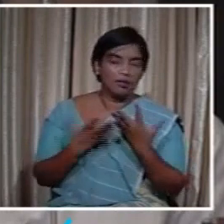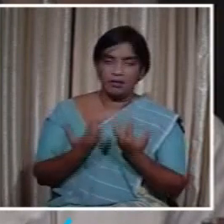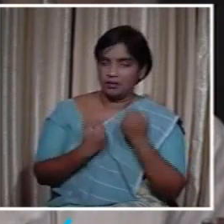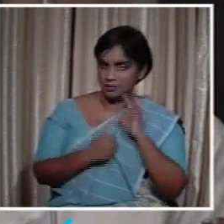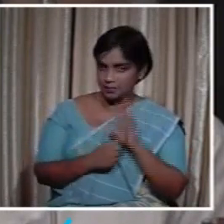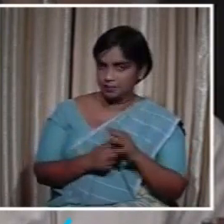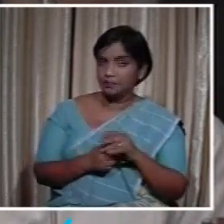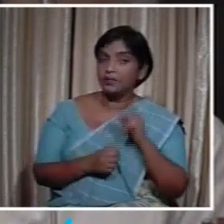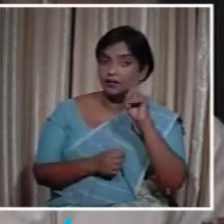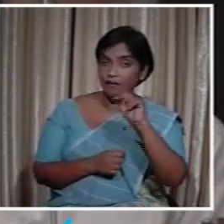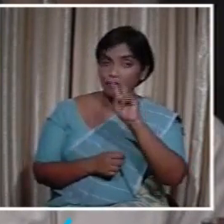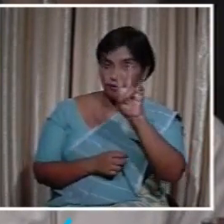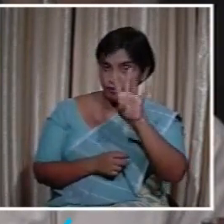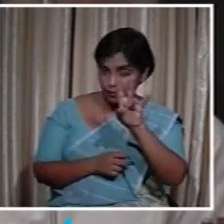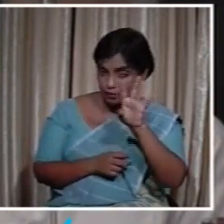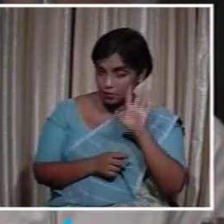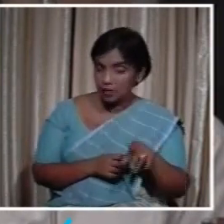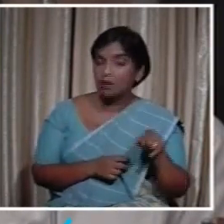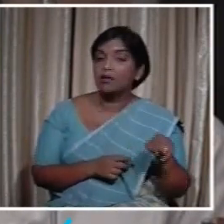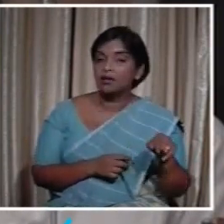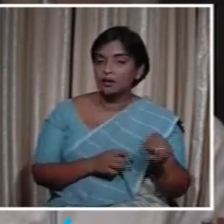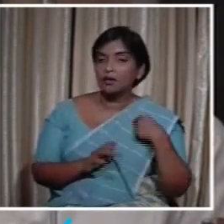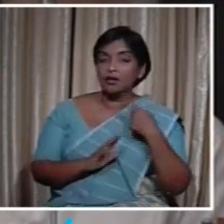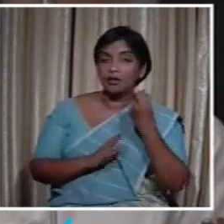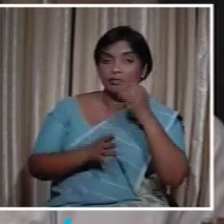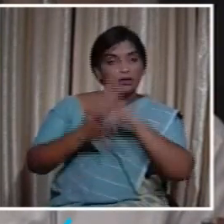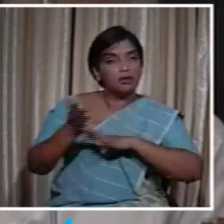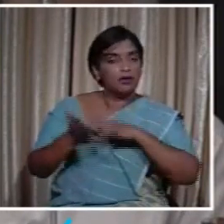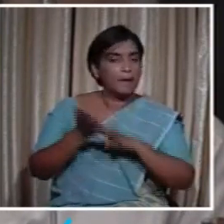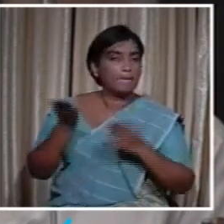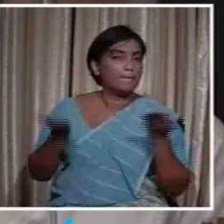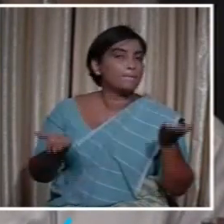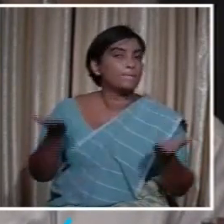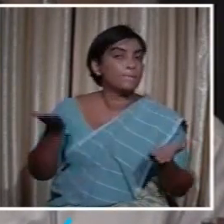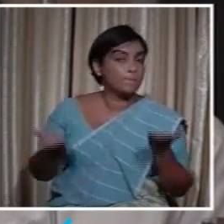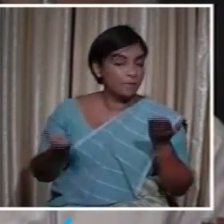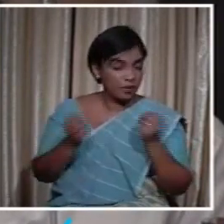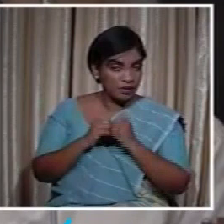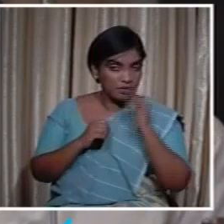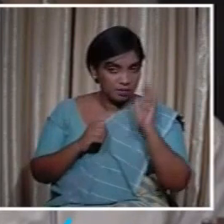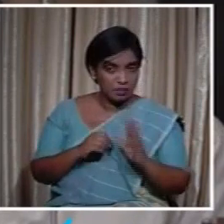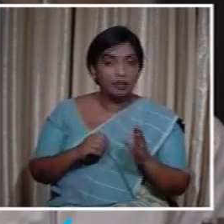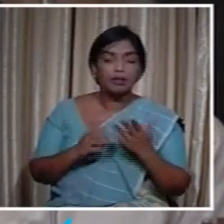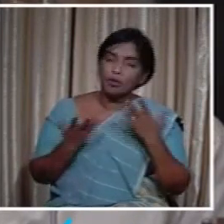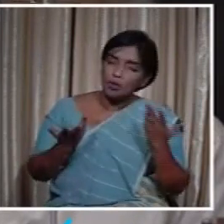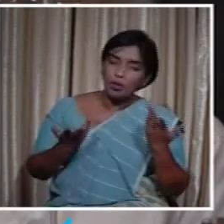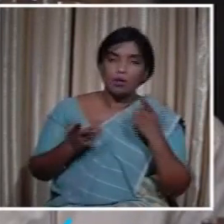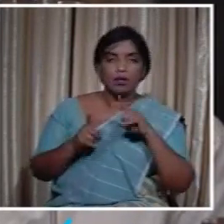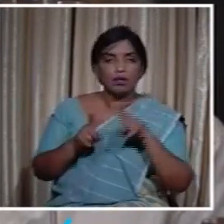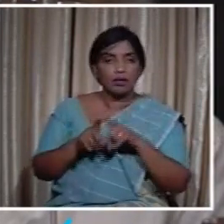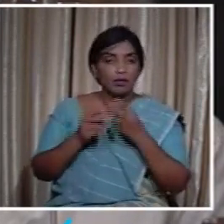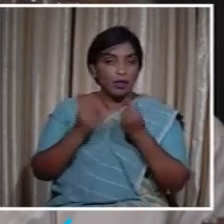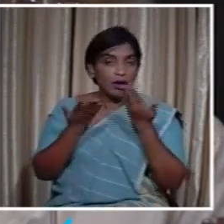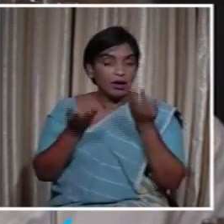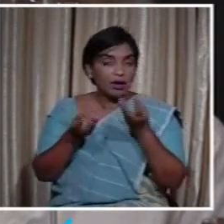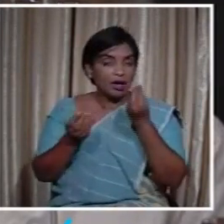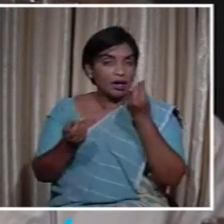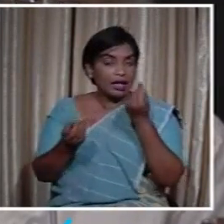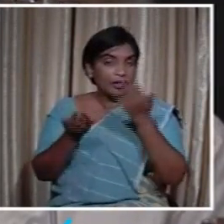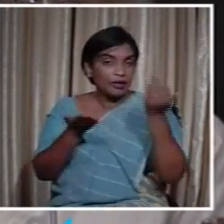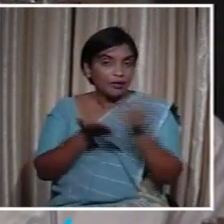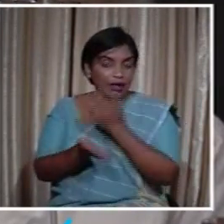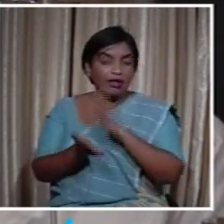ஆற்றிய சிறப்பு உரையில் கோரிக்கை விடுத்துள்ளார். இதன் காரணமாக எரிபொருள் மற்றும் எரிவாயு கொள்வனவில் பொதுமக்கள் தனித்து